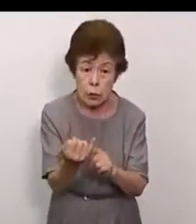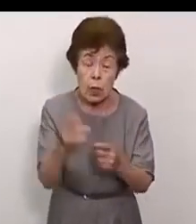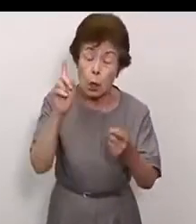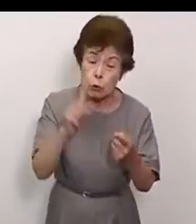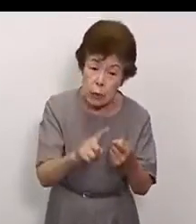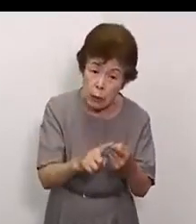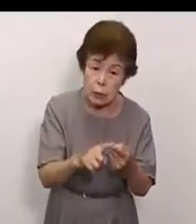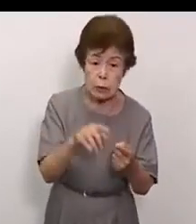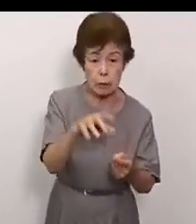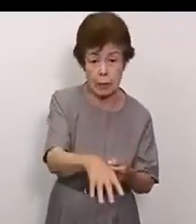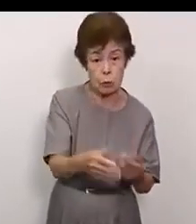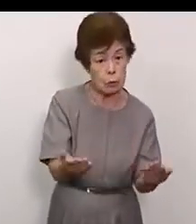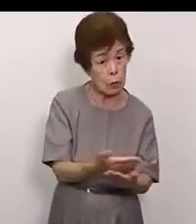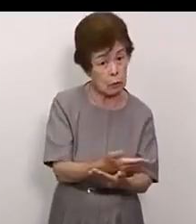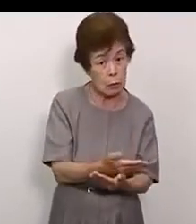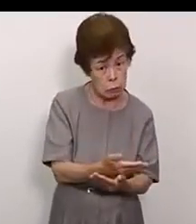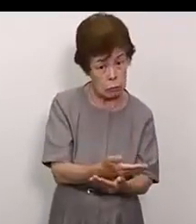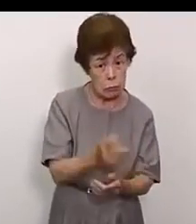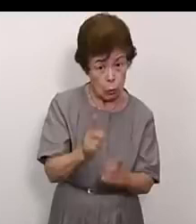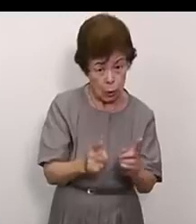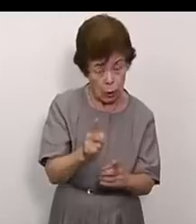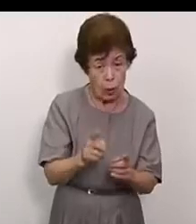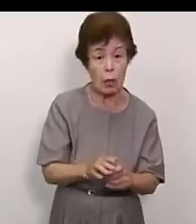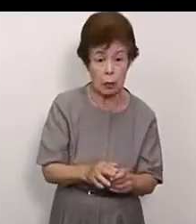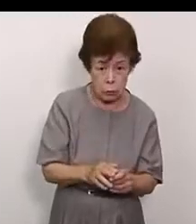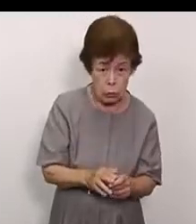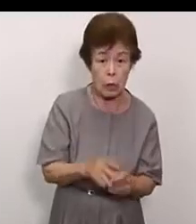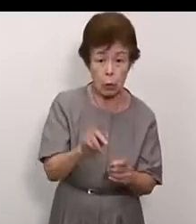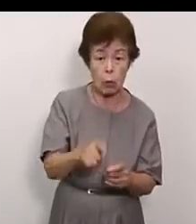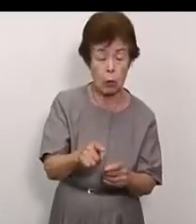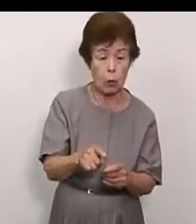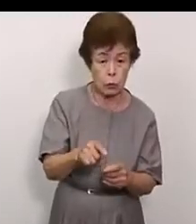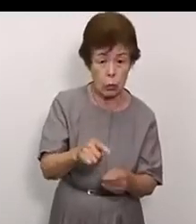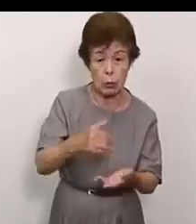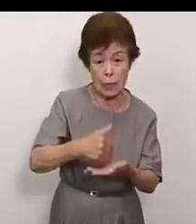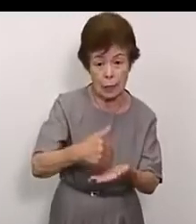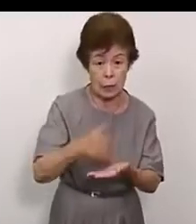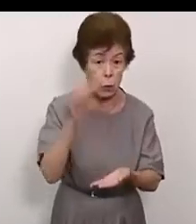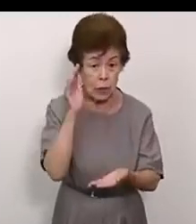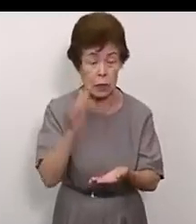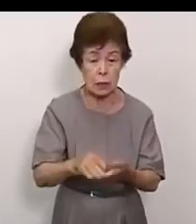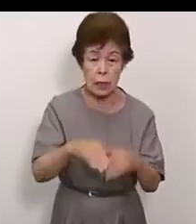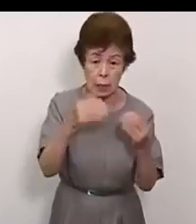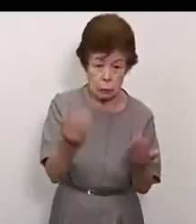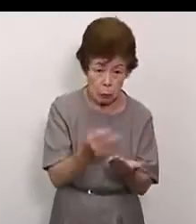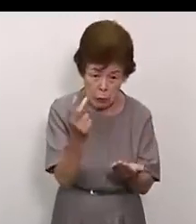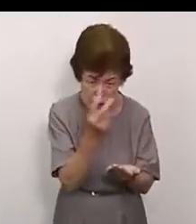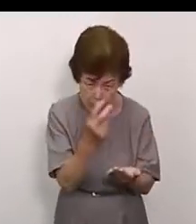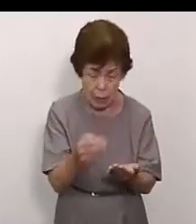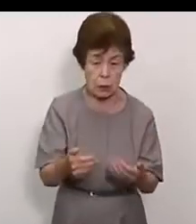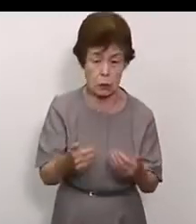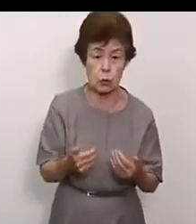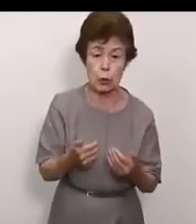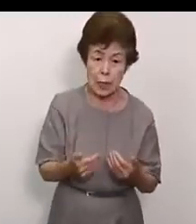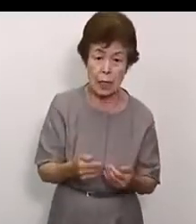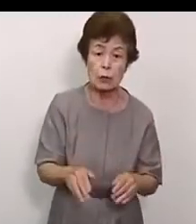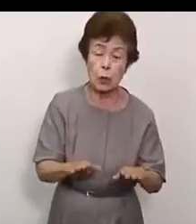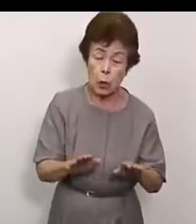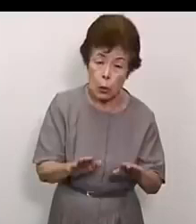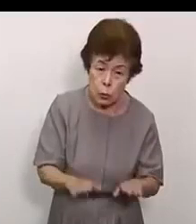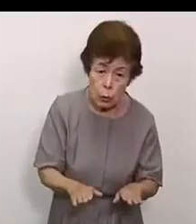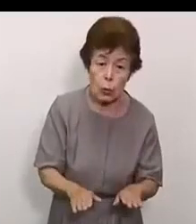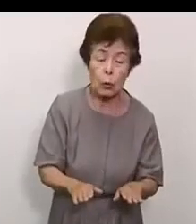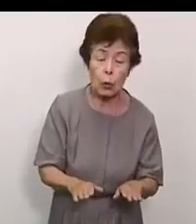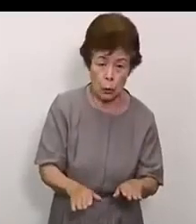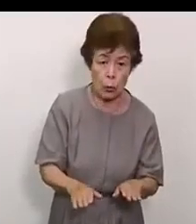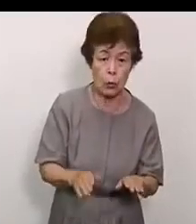しい場所になってるかどうか、その実家の話を聞いて総点検が必要だなということと、実家のような